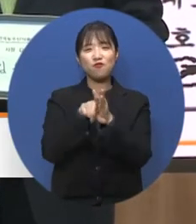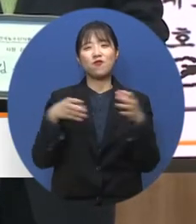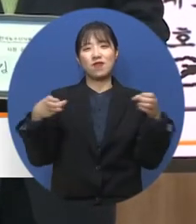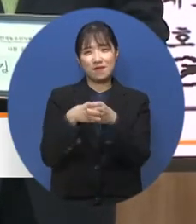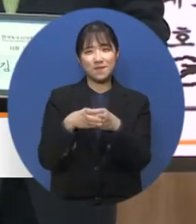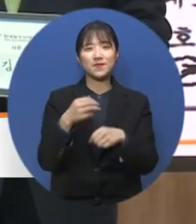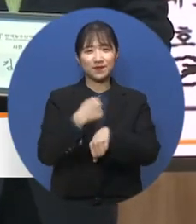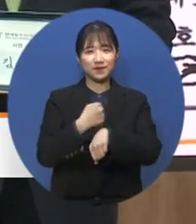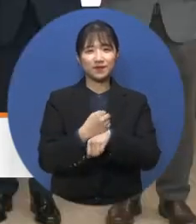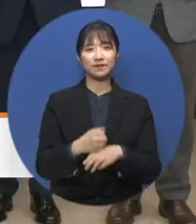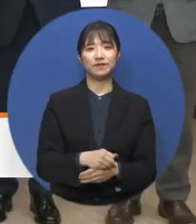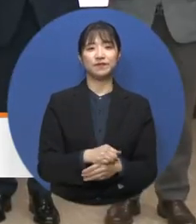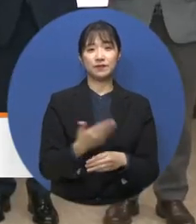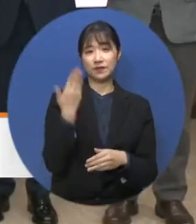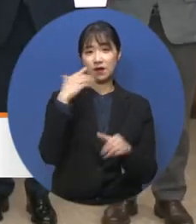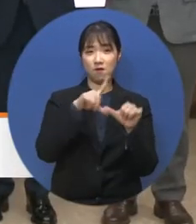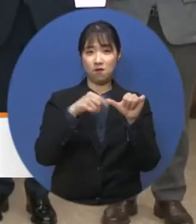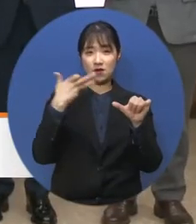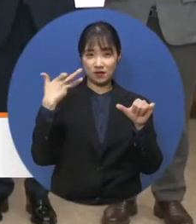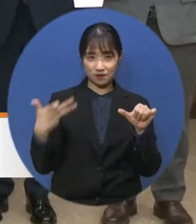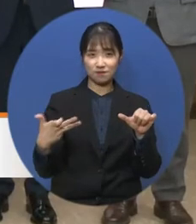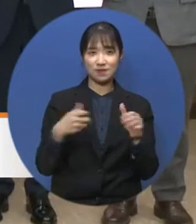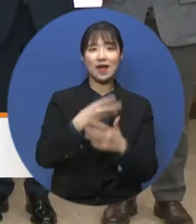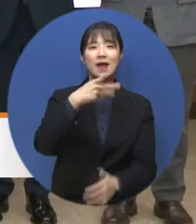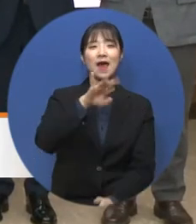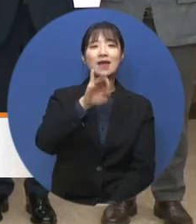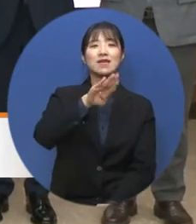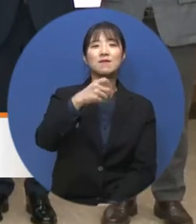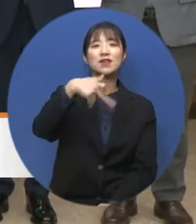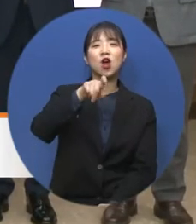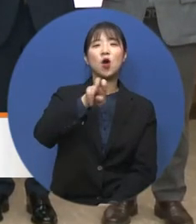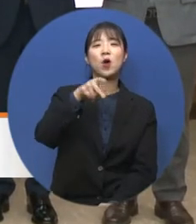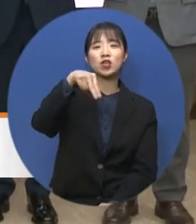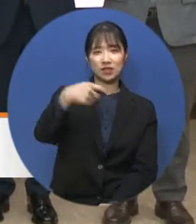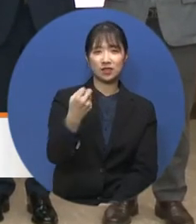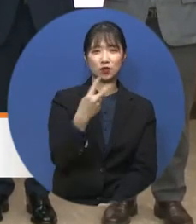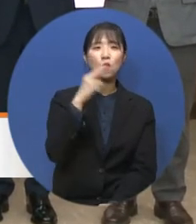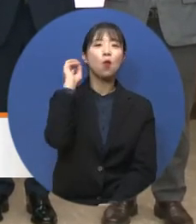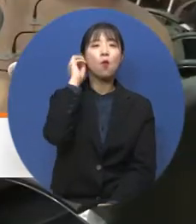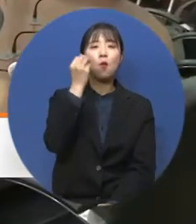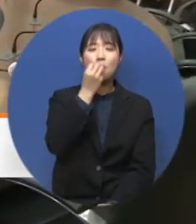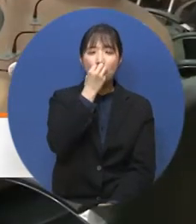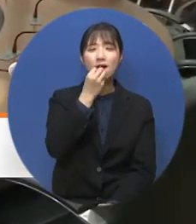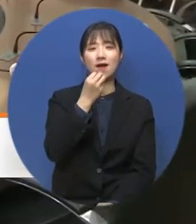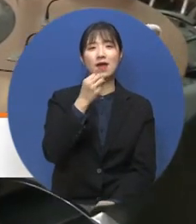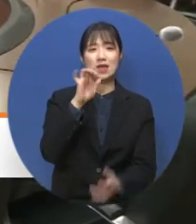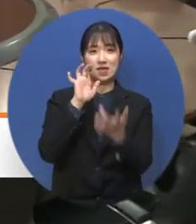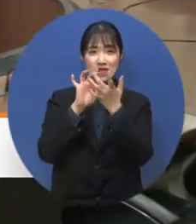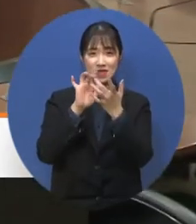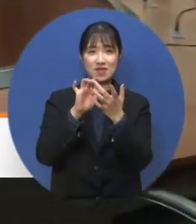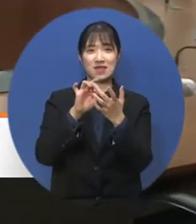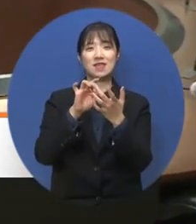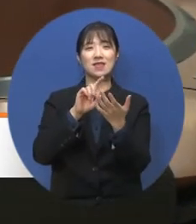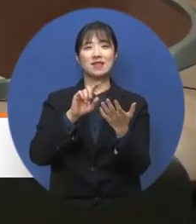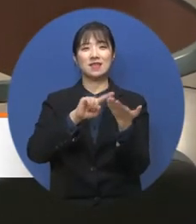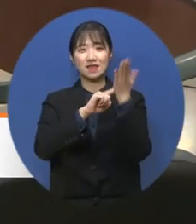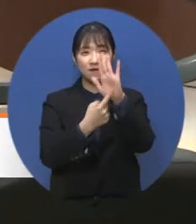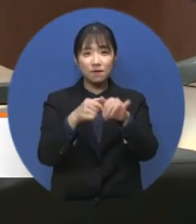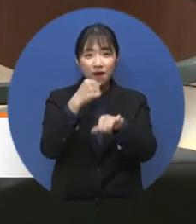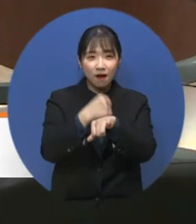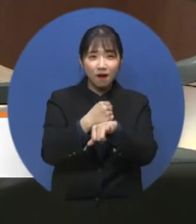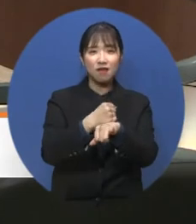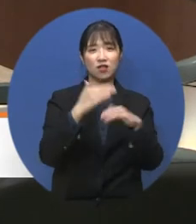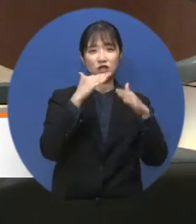지난 18일 전남도청에서 라이브 커머스와 온라인 경매 사업을 활성화해 전남 우수 농특산물